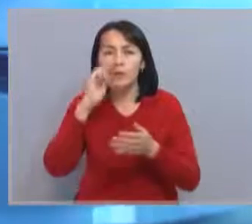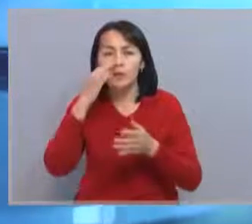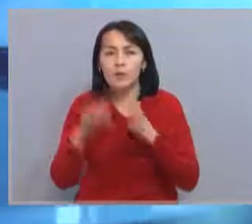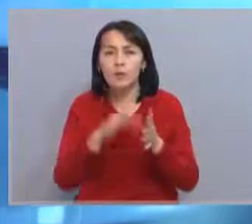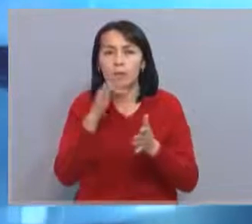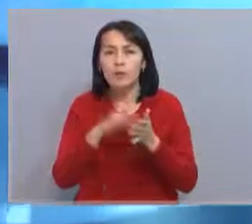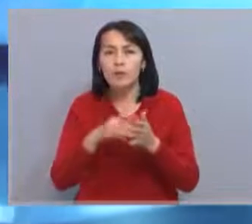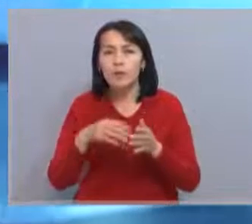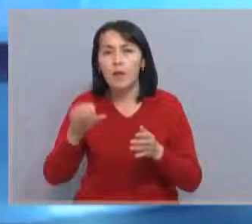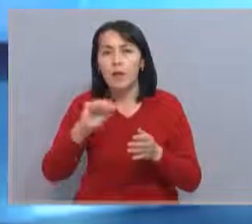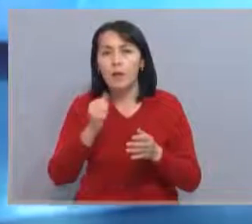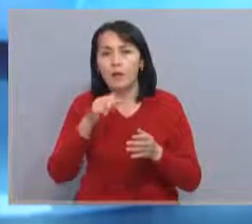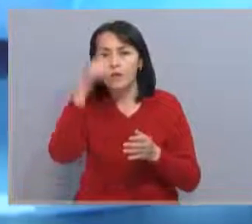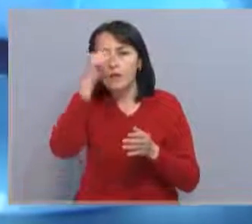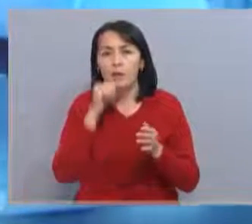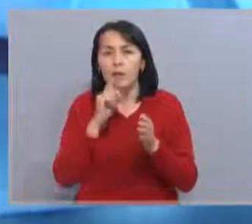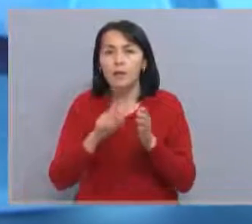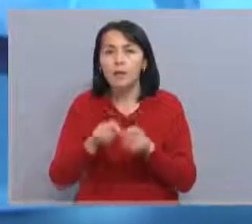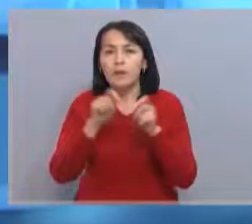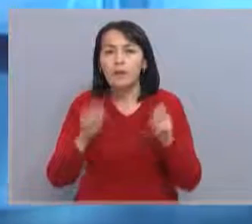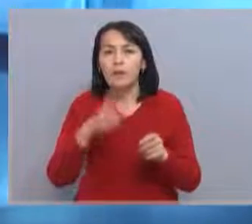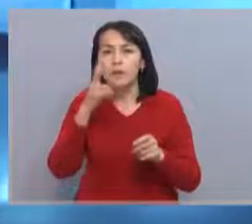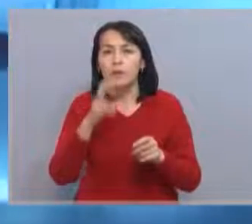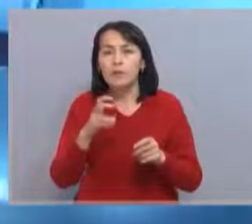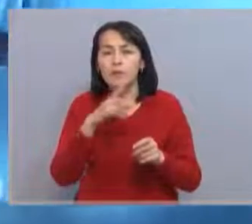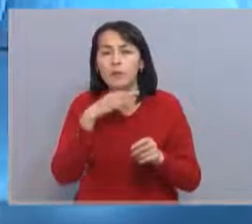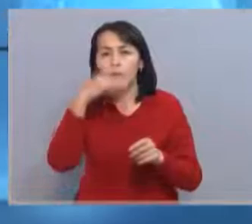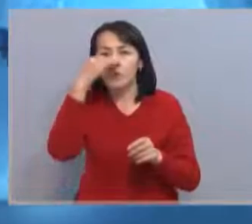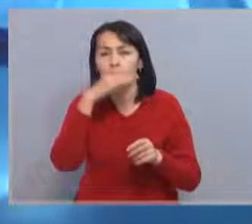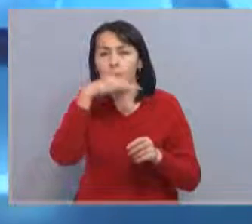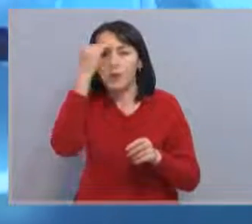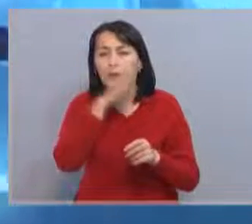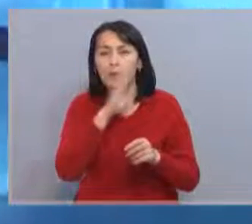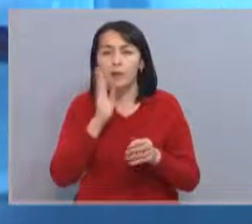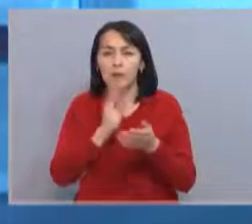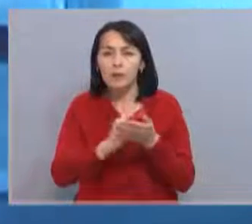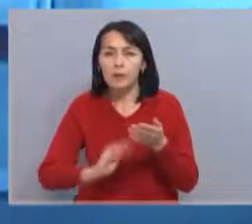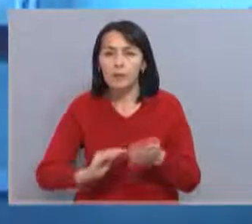Шымкенттегі филиалы тамыз айында ашылып, оған 200-ден астам ана тіркелген. Тақырыпты тілші толықтырсын.